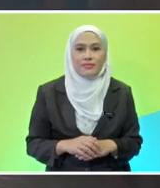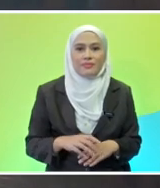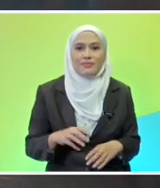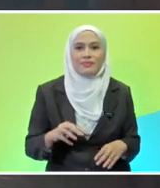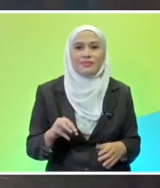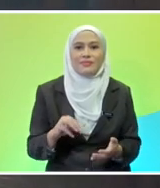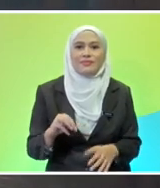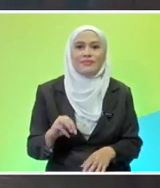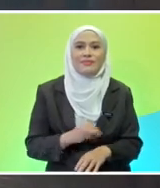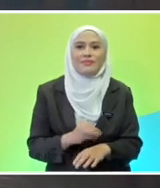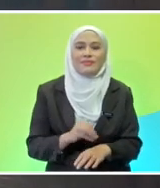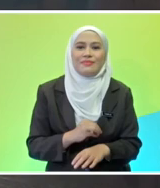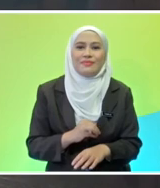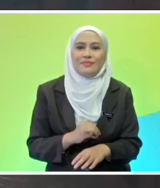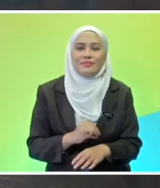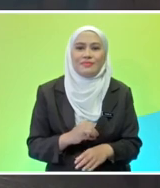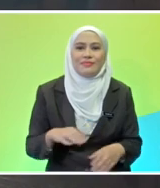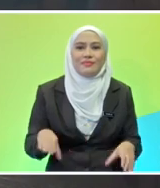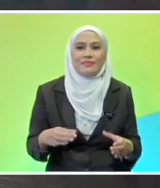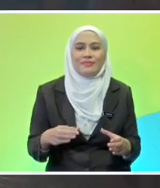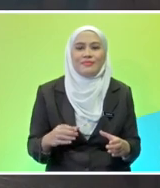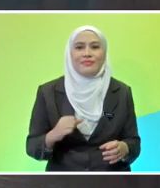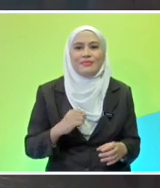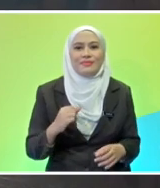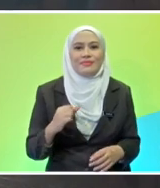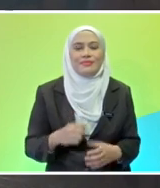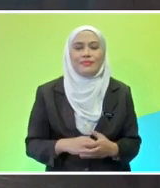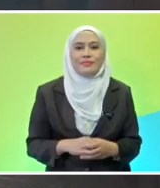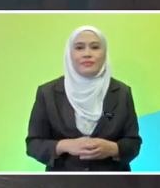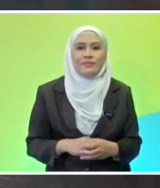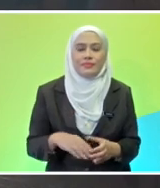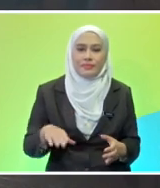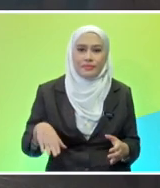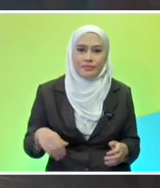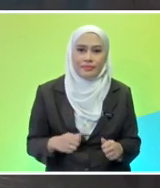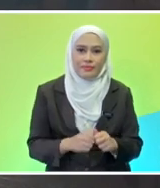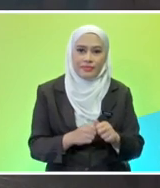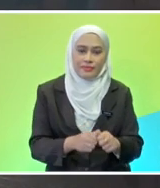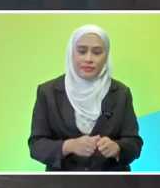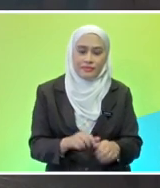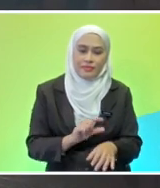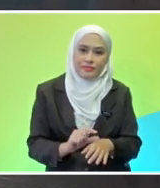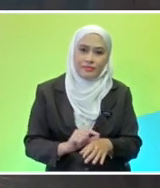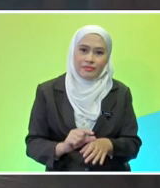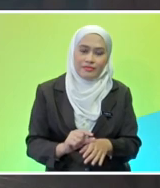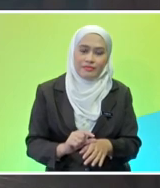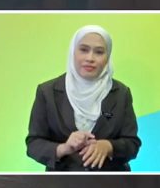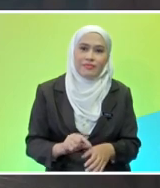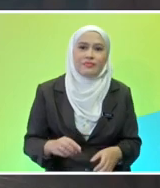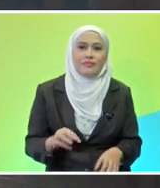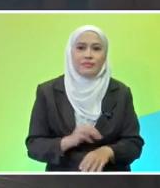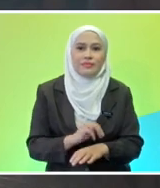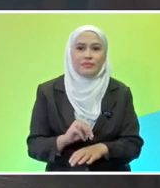cikgu memang buat manual dulu. Sebelum kita ikut guna muzik, supaya dia perlahan sikit lah. Sebab aku kan